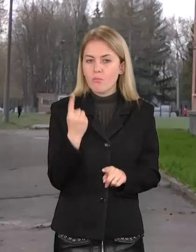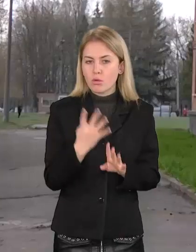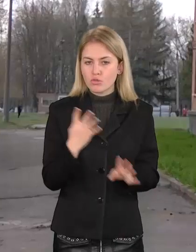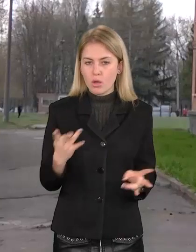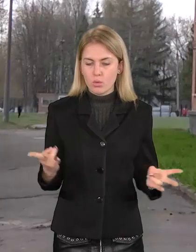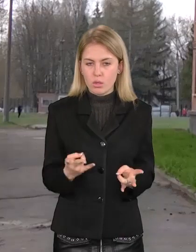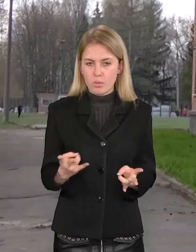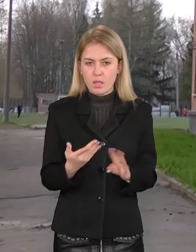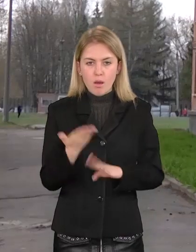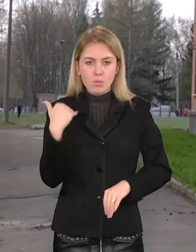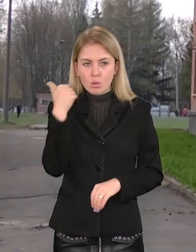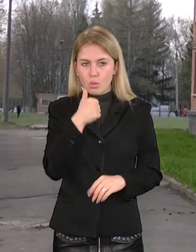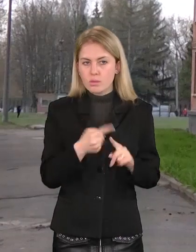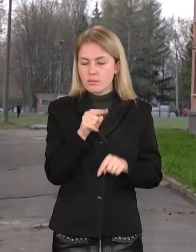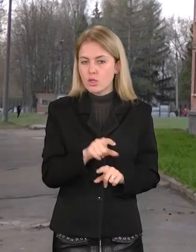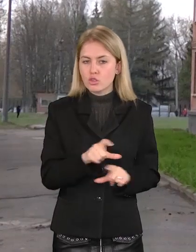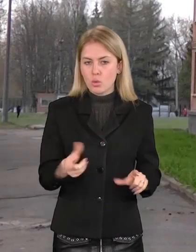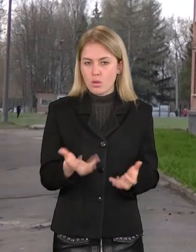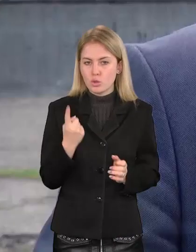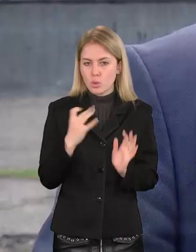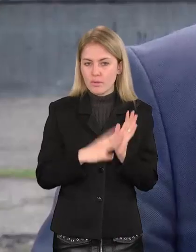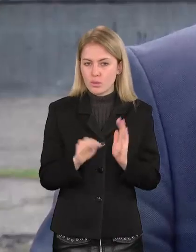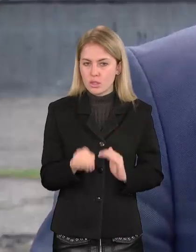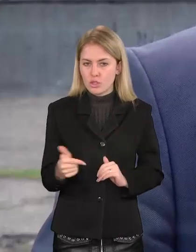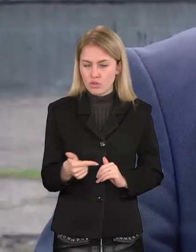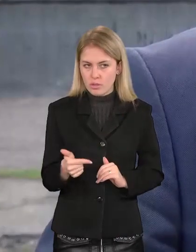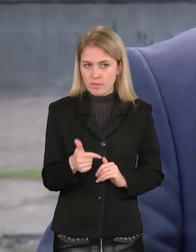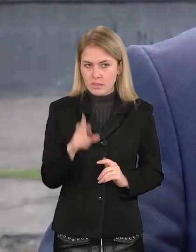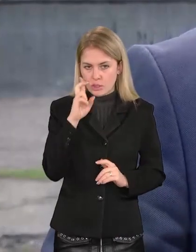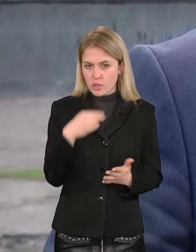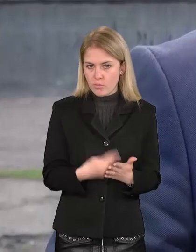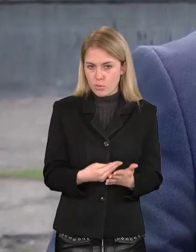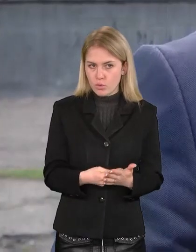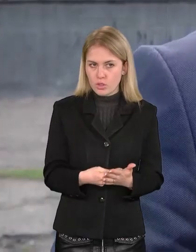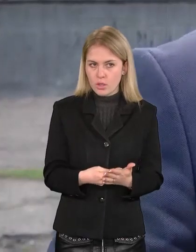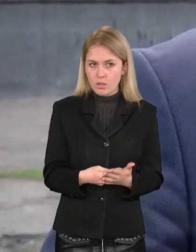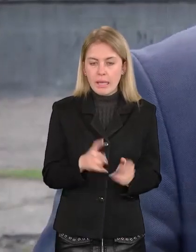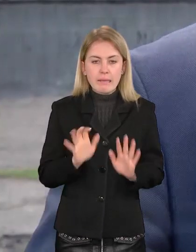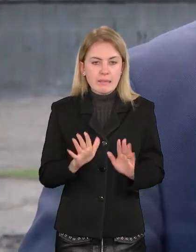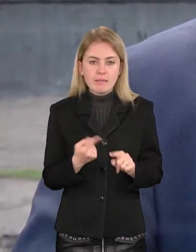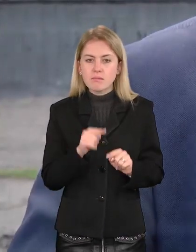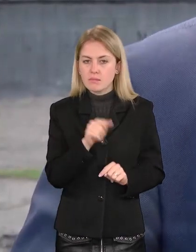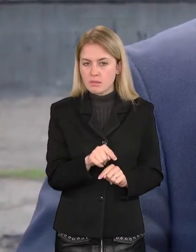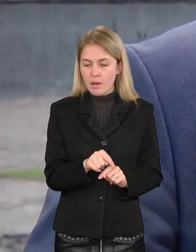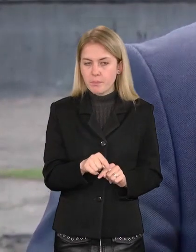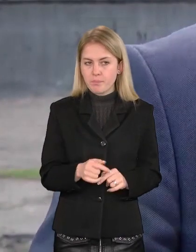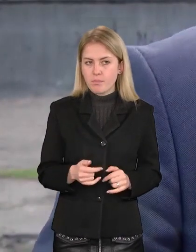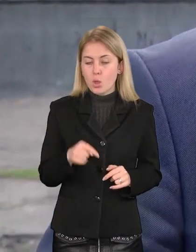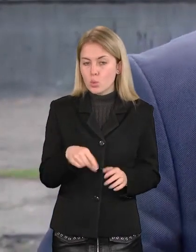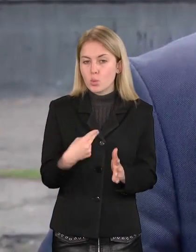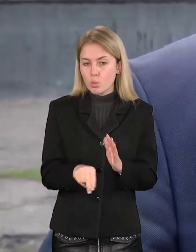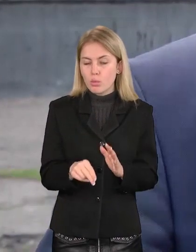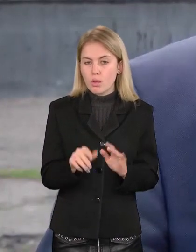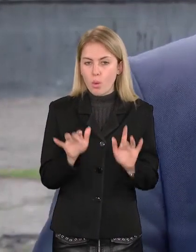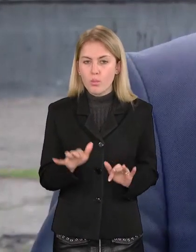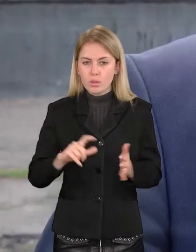В минулому році ця школа отримала 190 тисяч державного бюджету цільово. І не тільки ця, для того вони тут купили собі комп'ютерний